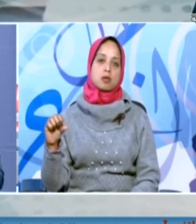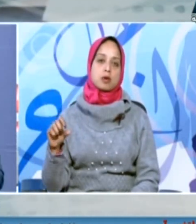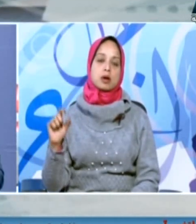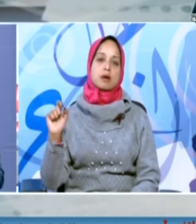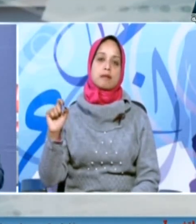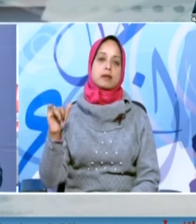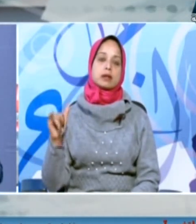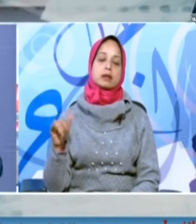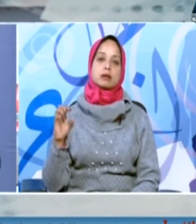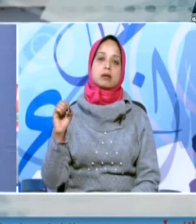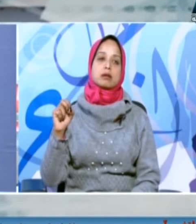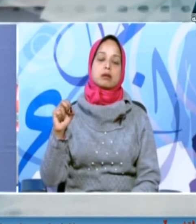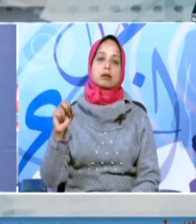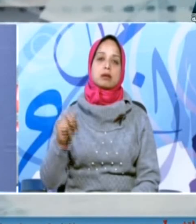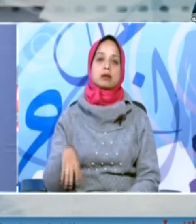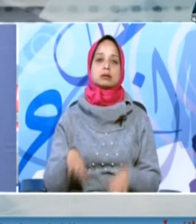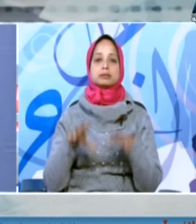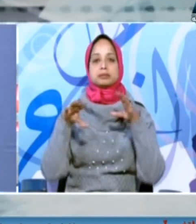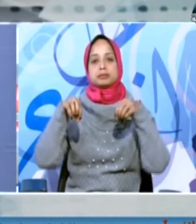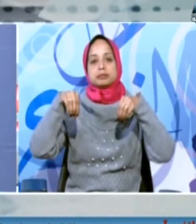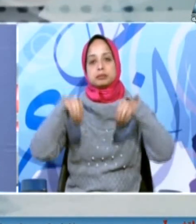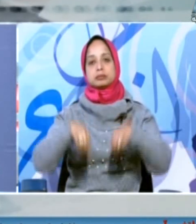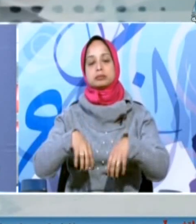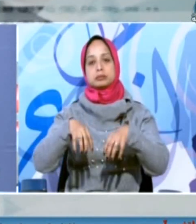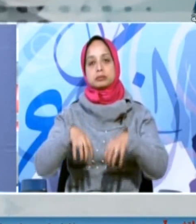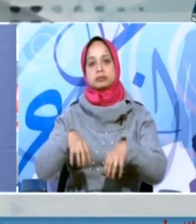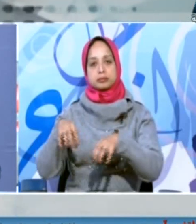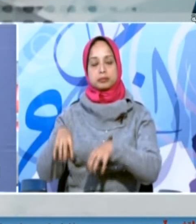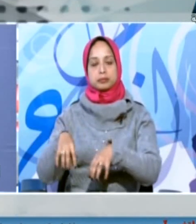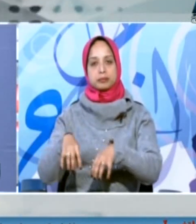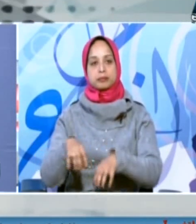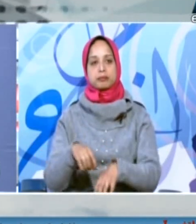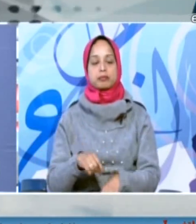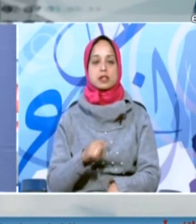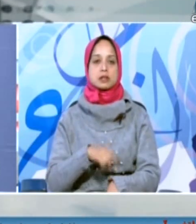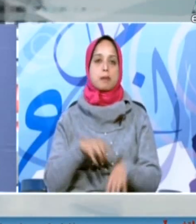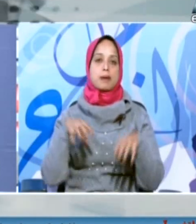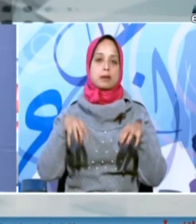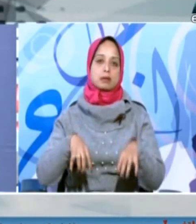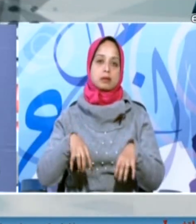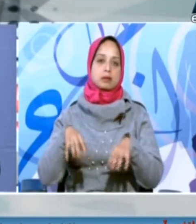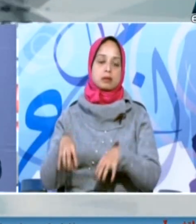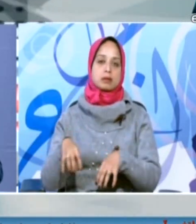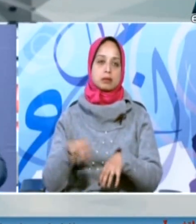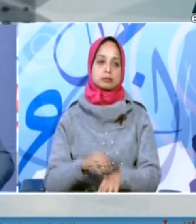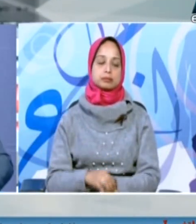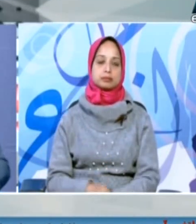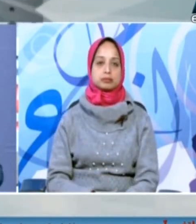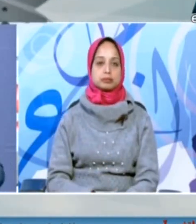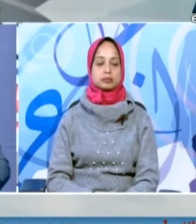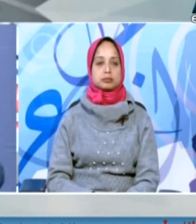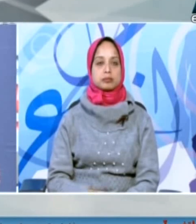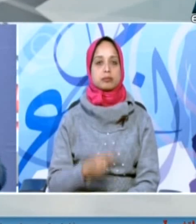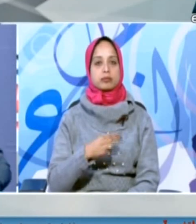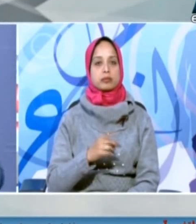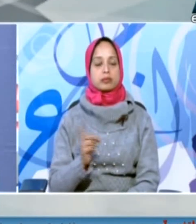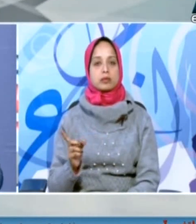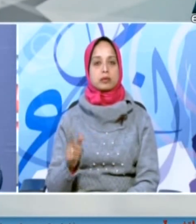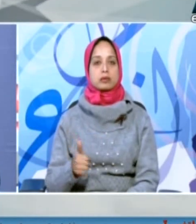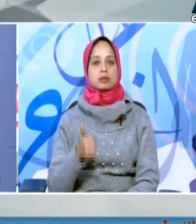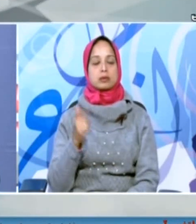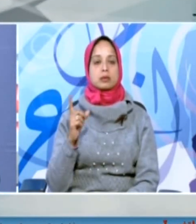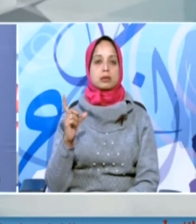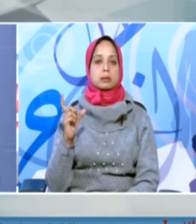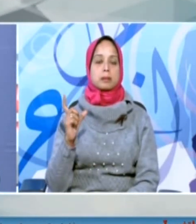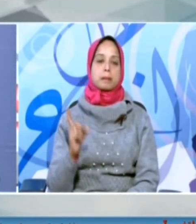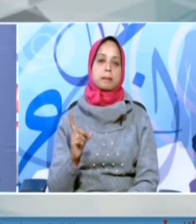الكمون او الخمود، عارفها؟ ايوه عارفها. ها فاهمها ولا لا؟ هو عربي فشل، عربي فشل ولا نجح يا فاطمه؟